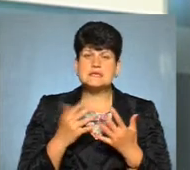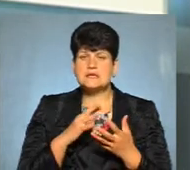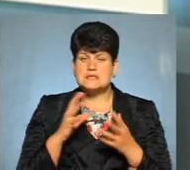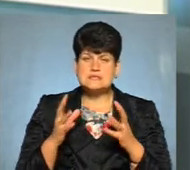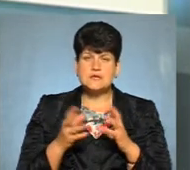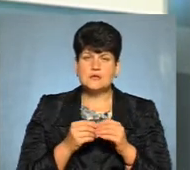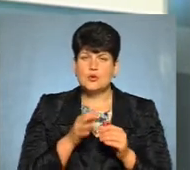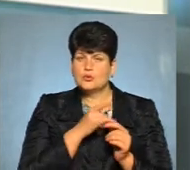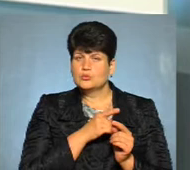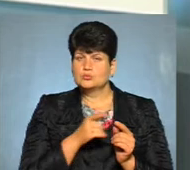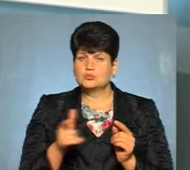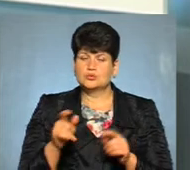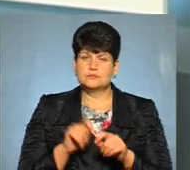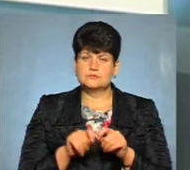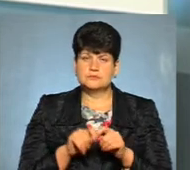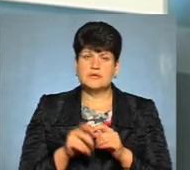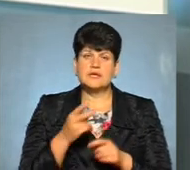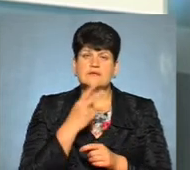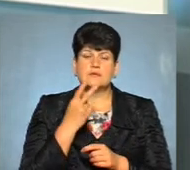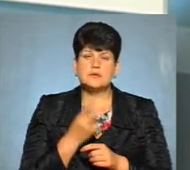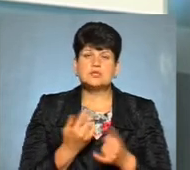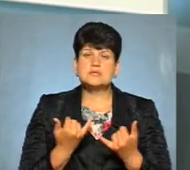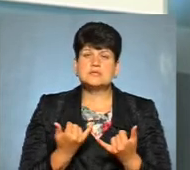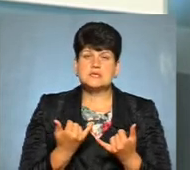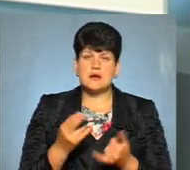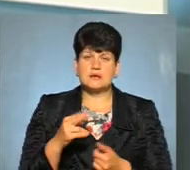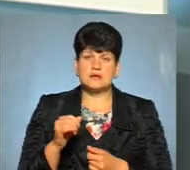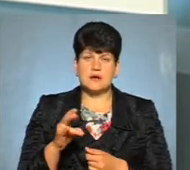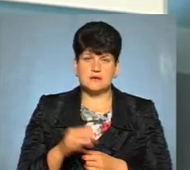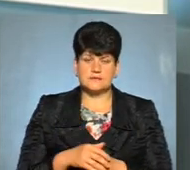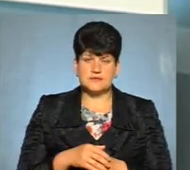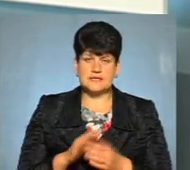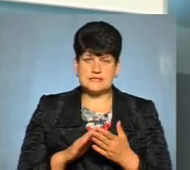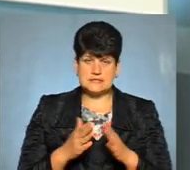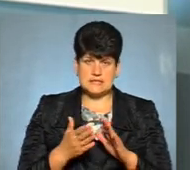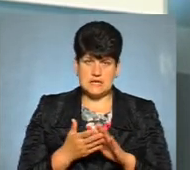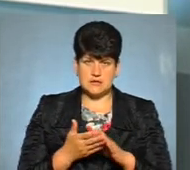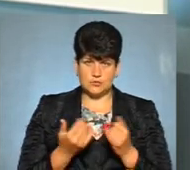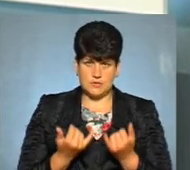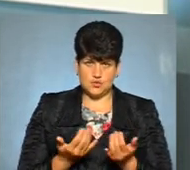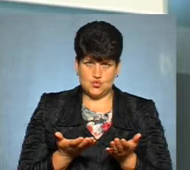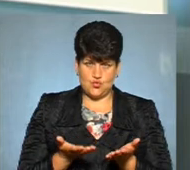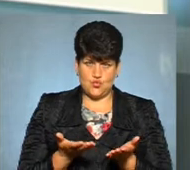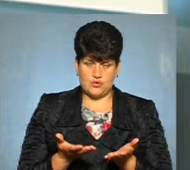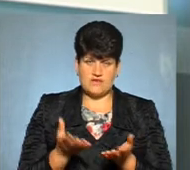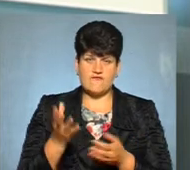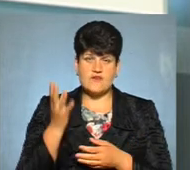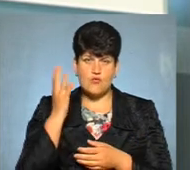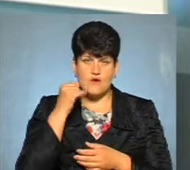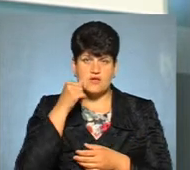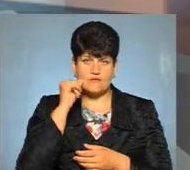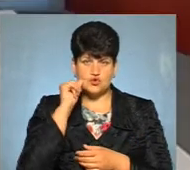з цього часу протестовано і які ви бачите зараз дані по цифрах? Ну, станом на сьогодні, з рахуванням